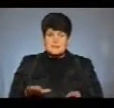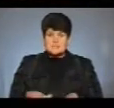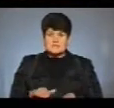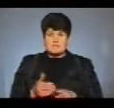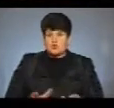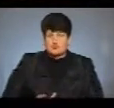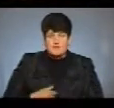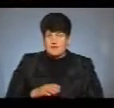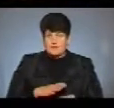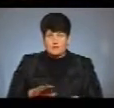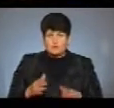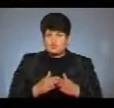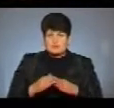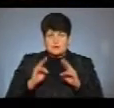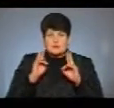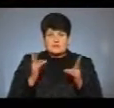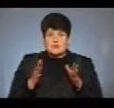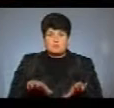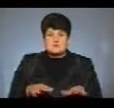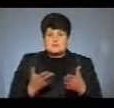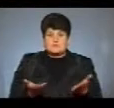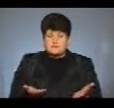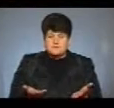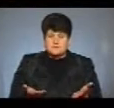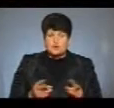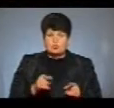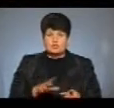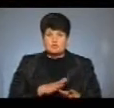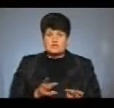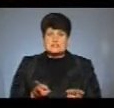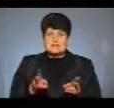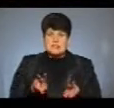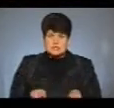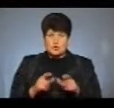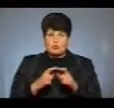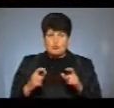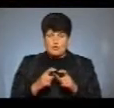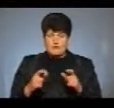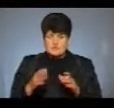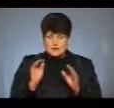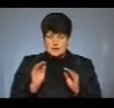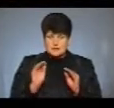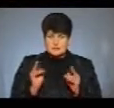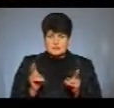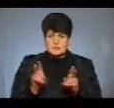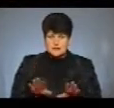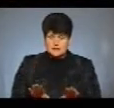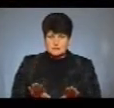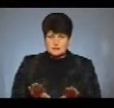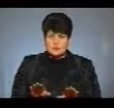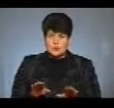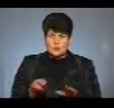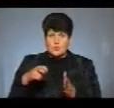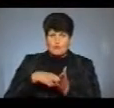було, сусідам невідомо їхнє місце перебування, тому було залишено ці повістки безпосередньо в